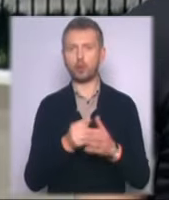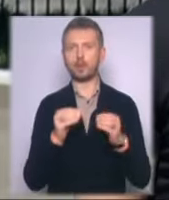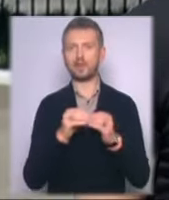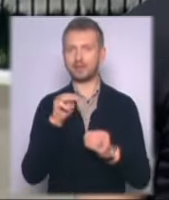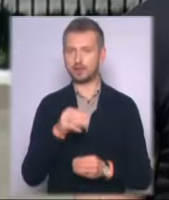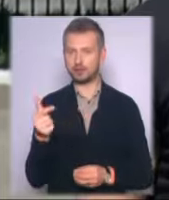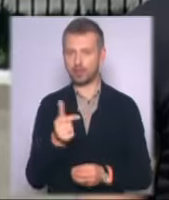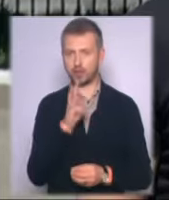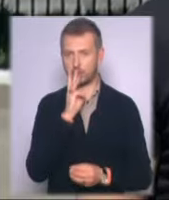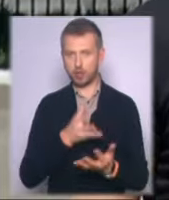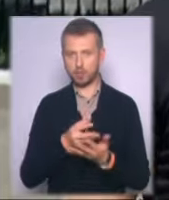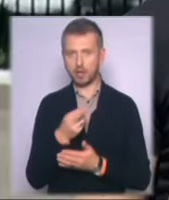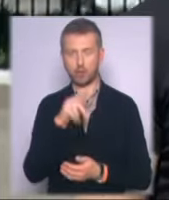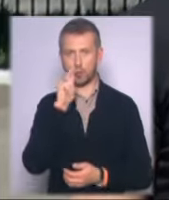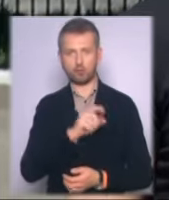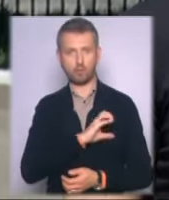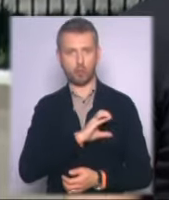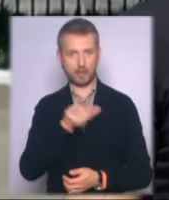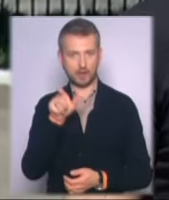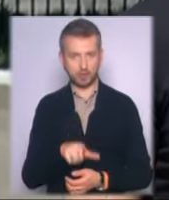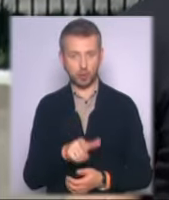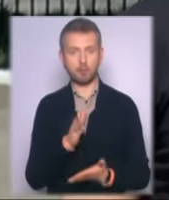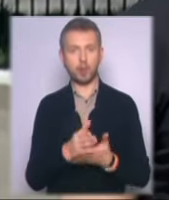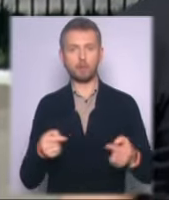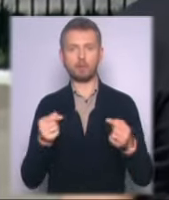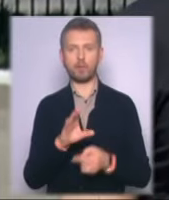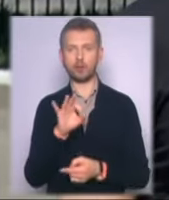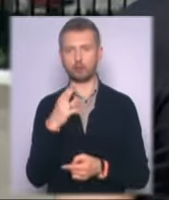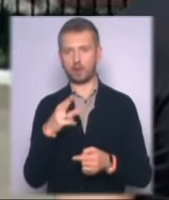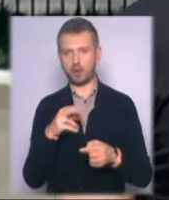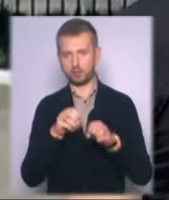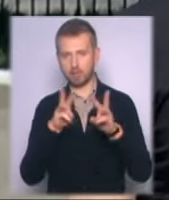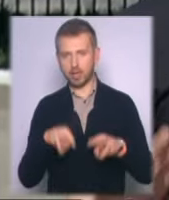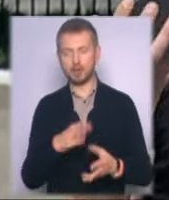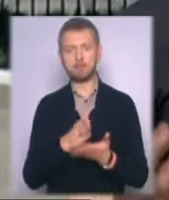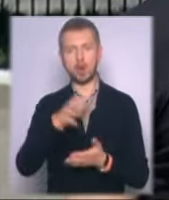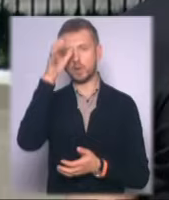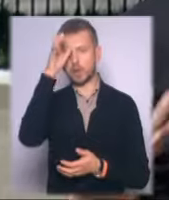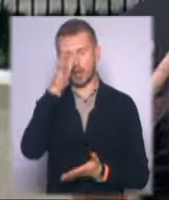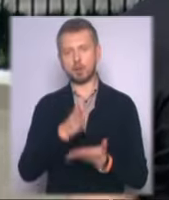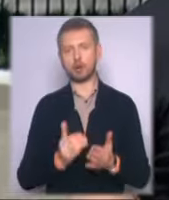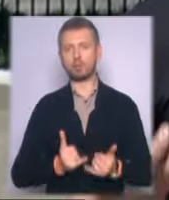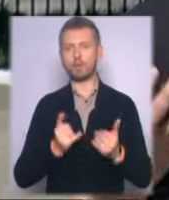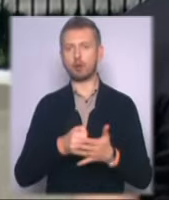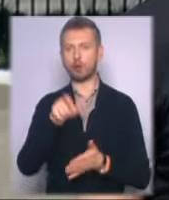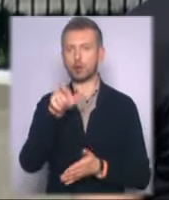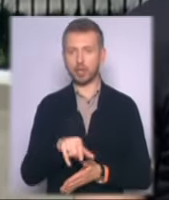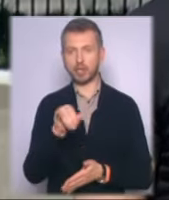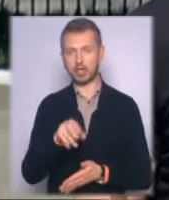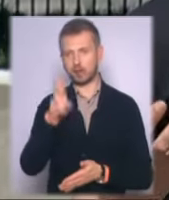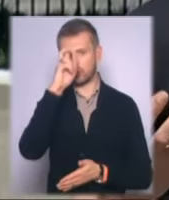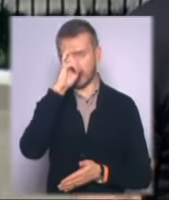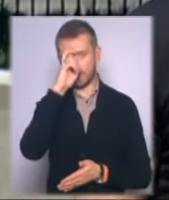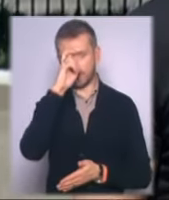заробітна платня для українського поліцейського, мають відповідний соціальний пакет, мають знання, мають повагу до громадянина і до держави,